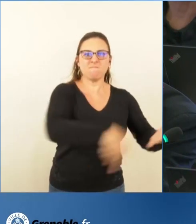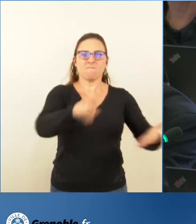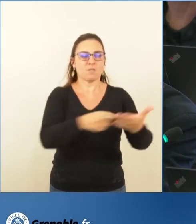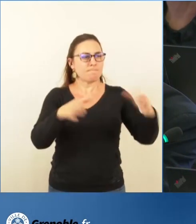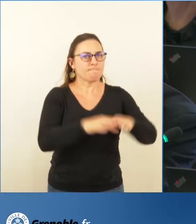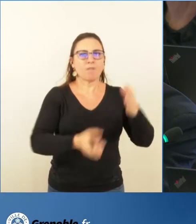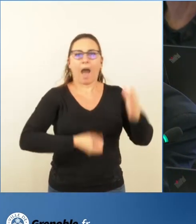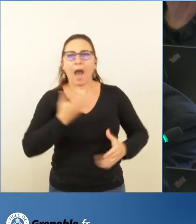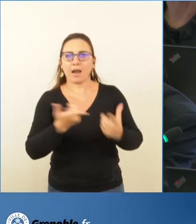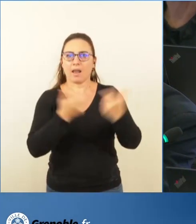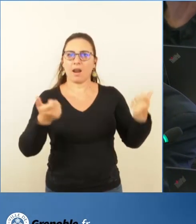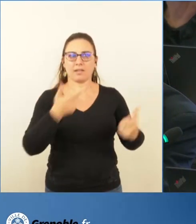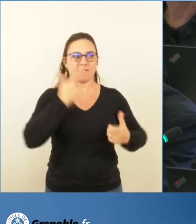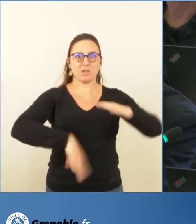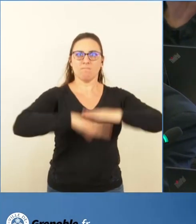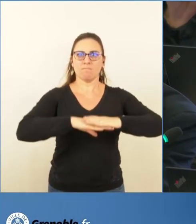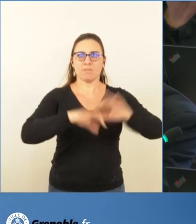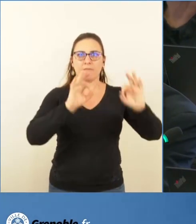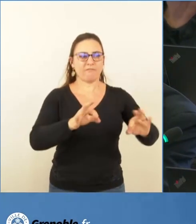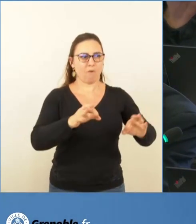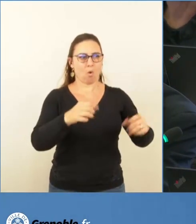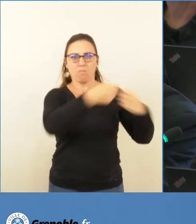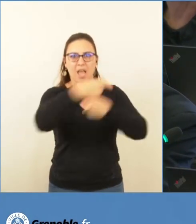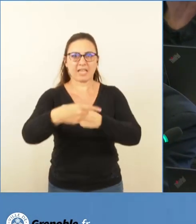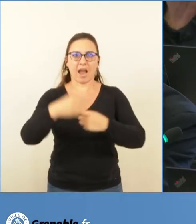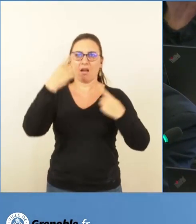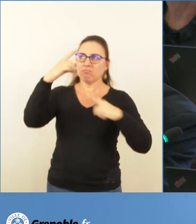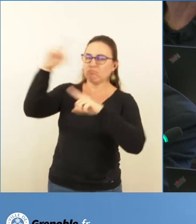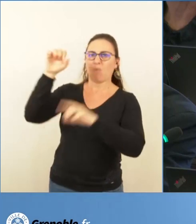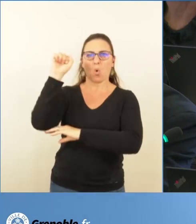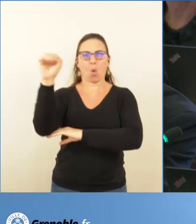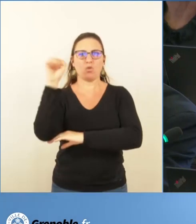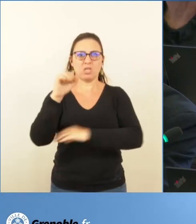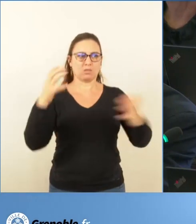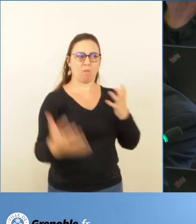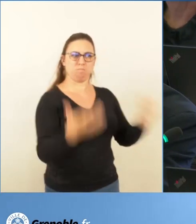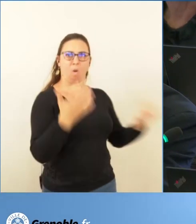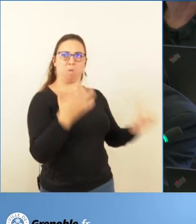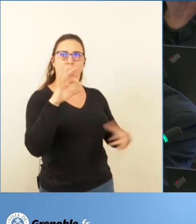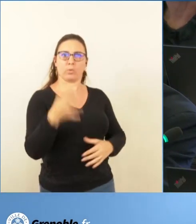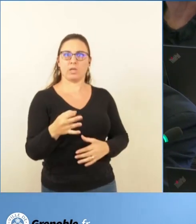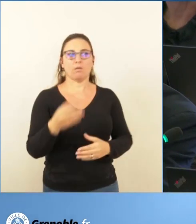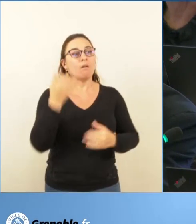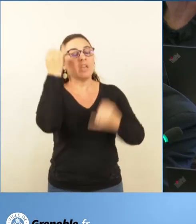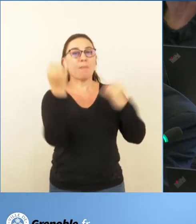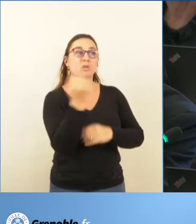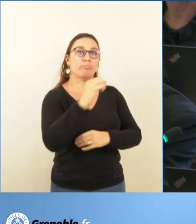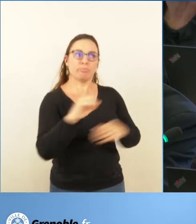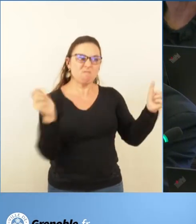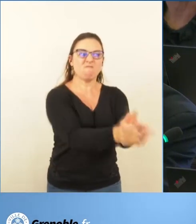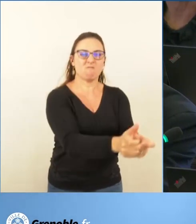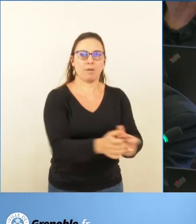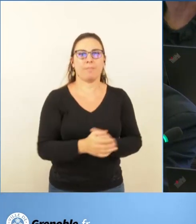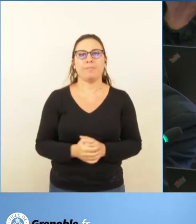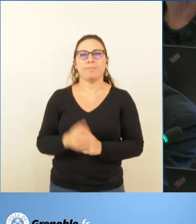leurs œuvres contribuent à célébrer et à bâtir la société communiste à cette époque il y avait la culture du